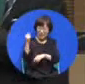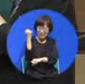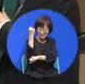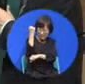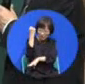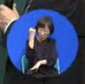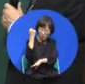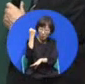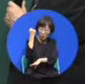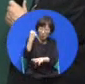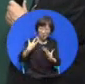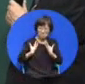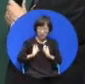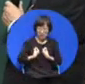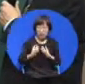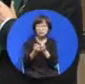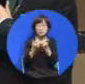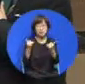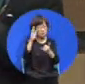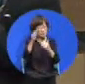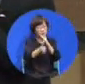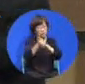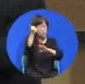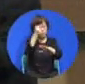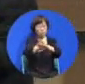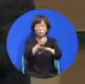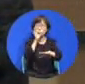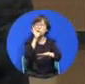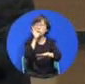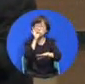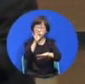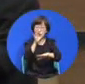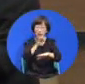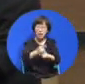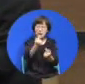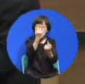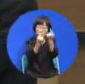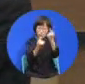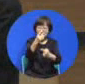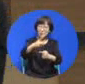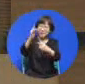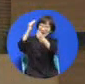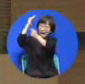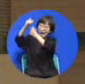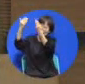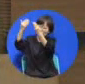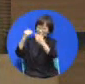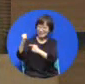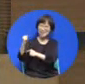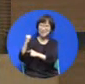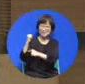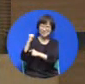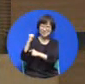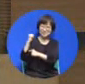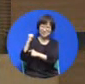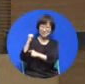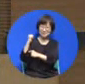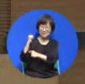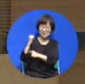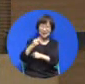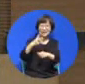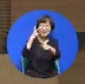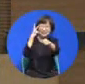having hardships, they will fail even if they have 하나님이 success. 하나님이 주시는 힘. It's the strength that God gives. 우리 교사님들이 누리시길